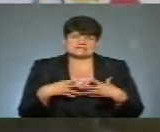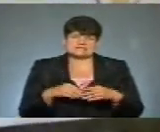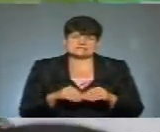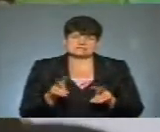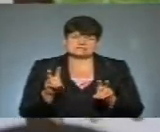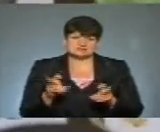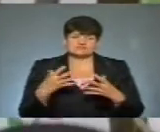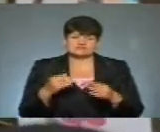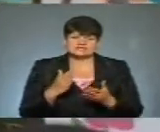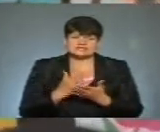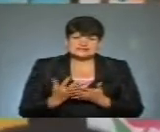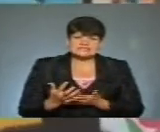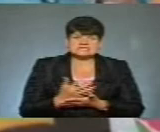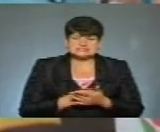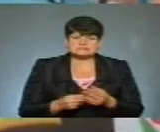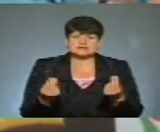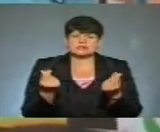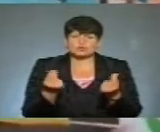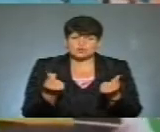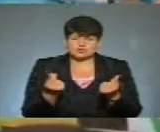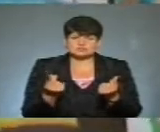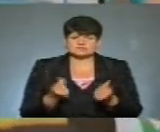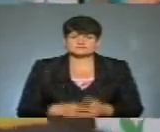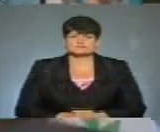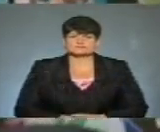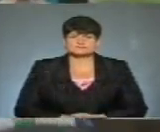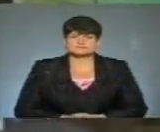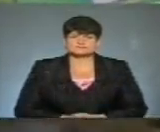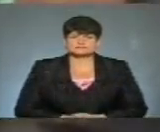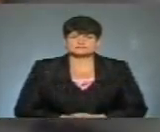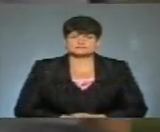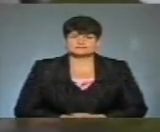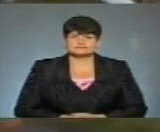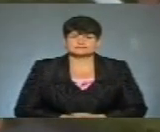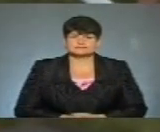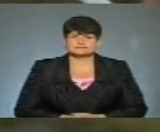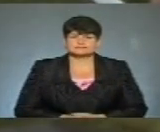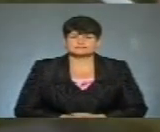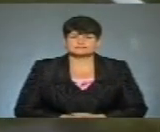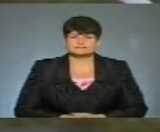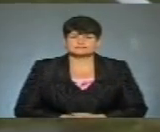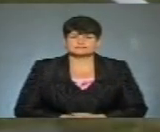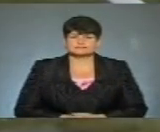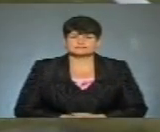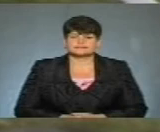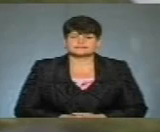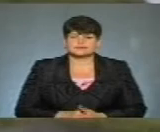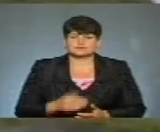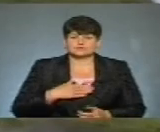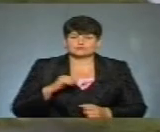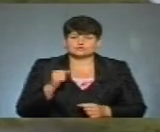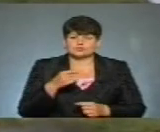Уже є навіть зібрані перші кошти. Студія. Бачимо, що у вас ще більше зібралося. Тому я вкотре кажу, що